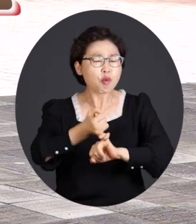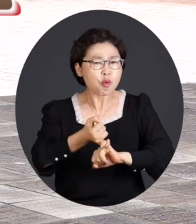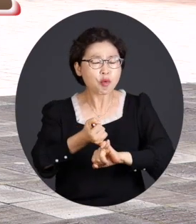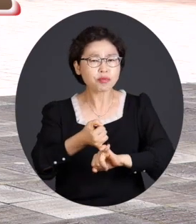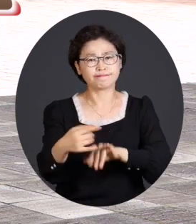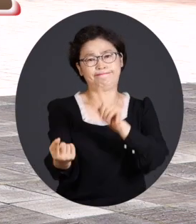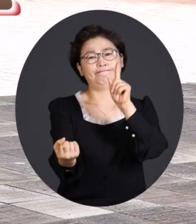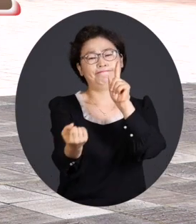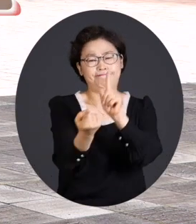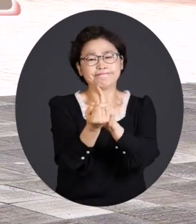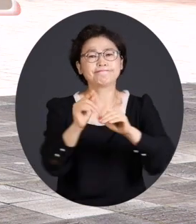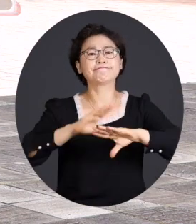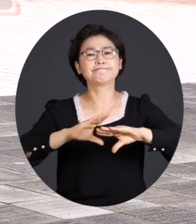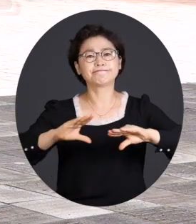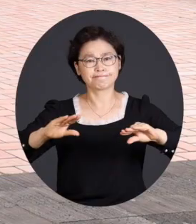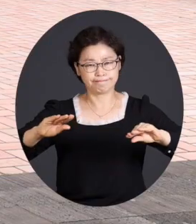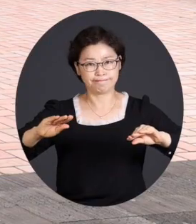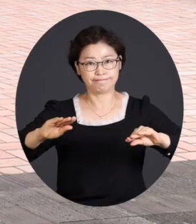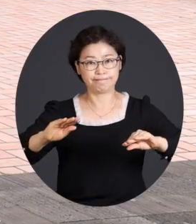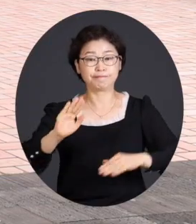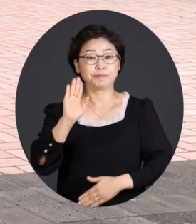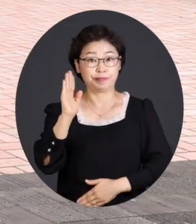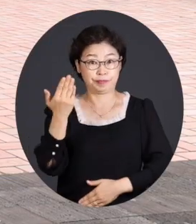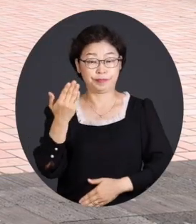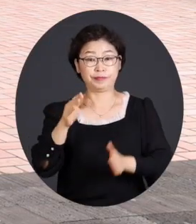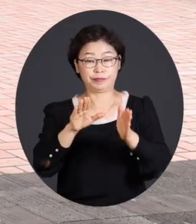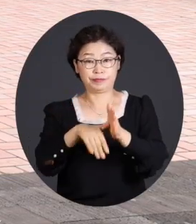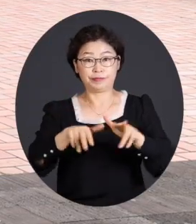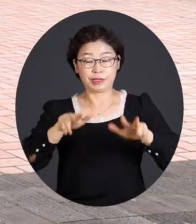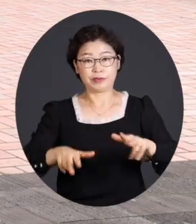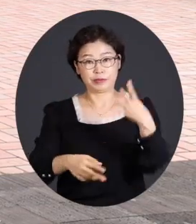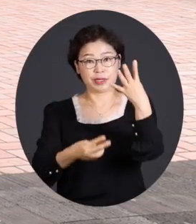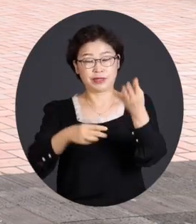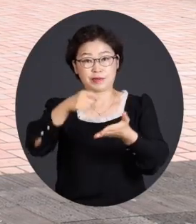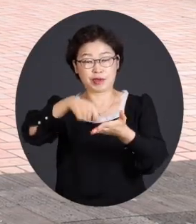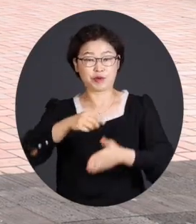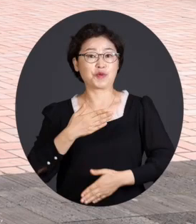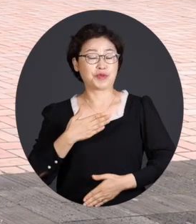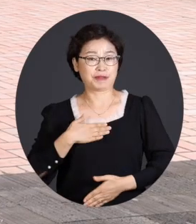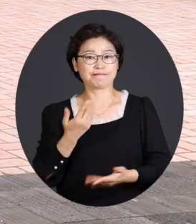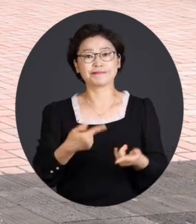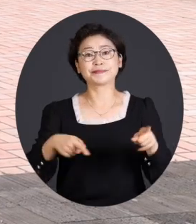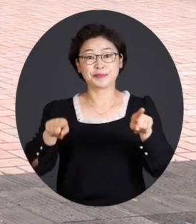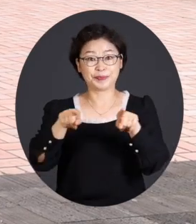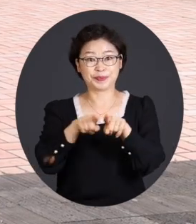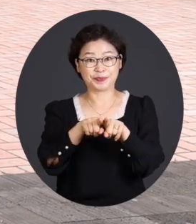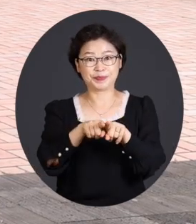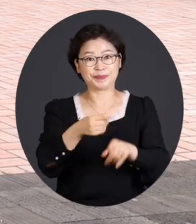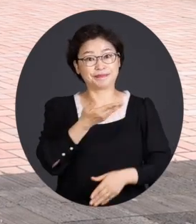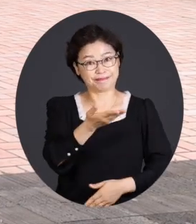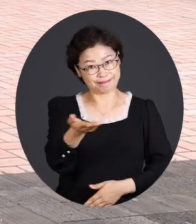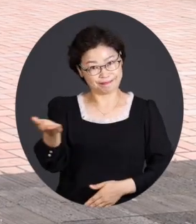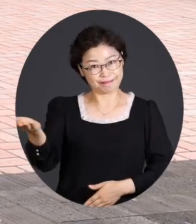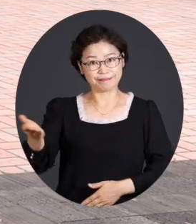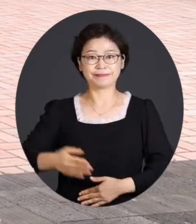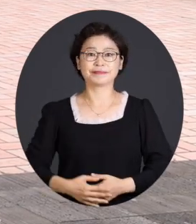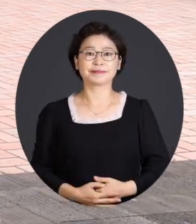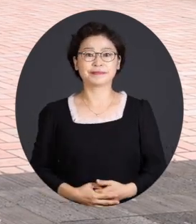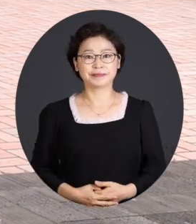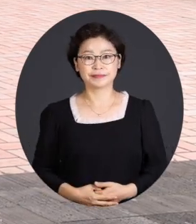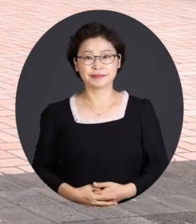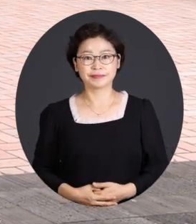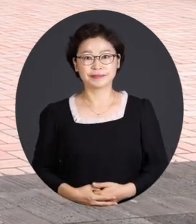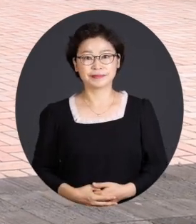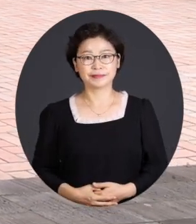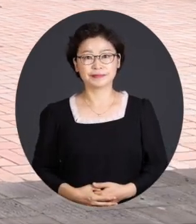마주해야 하는 역사, 제주 4.3의 기록을 지금 저 최태성과 함께 만나보도록 하겠습니다.